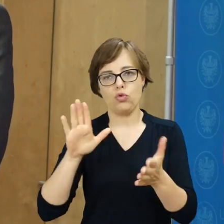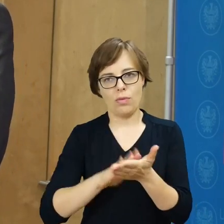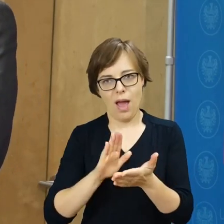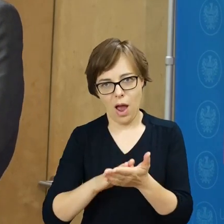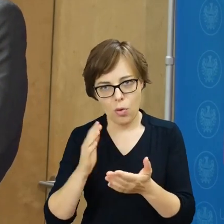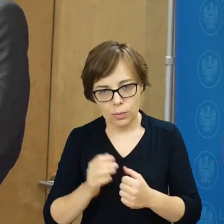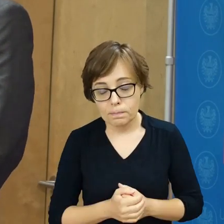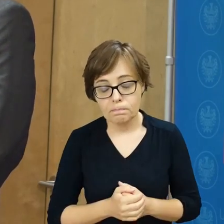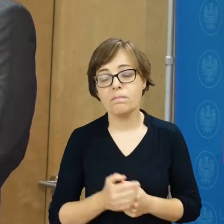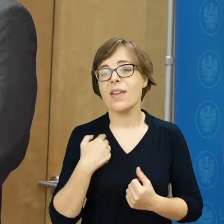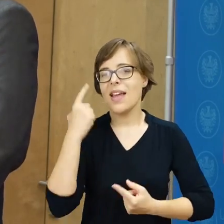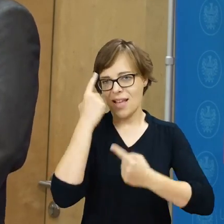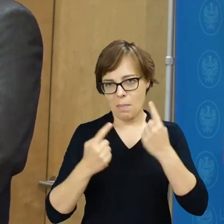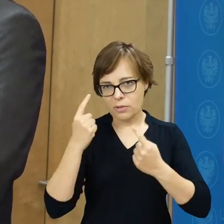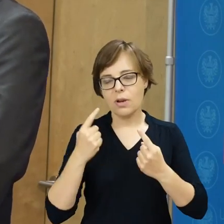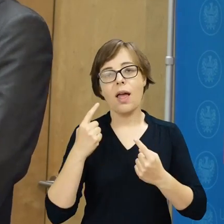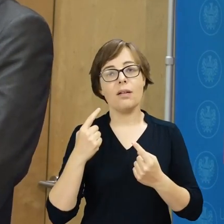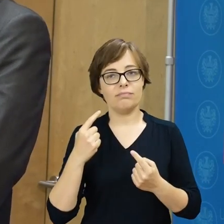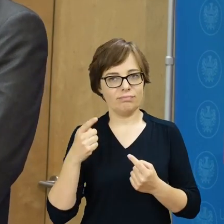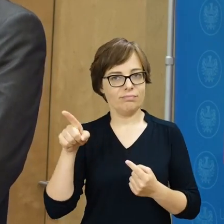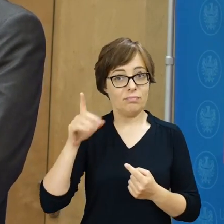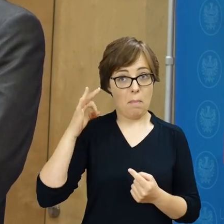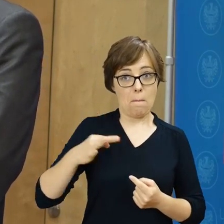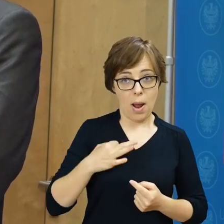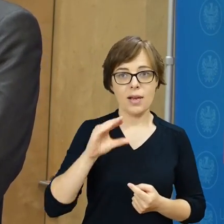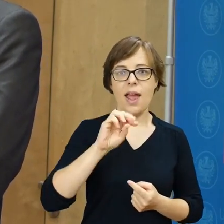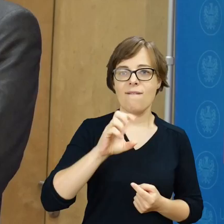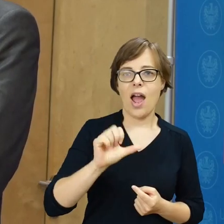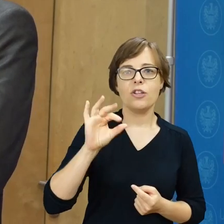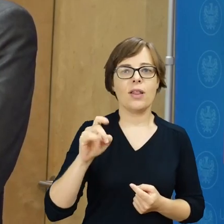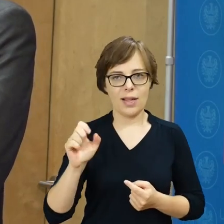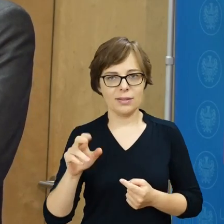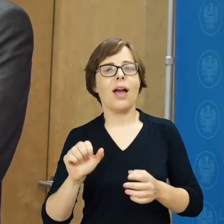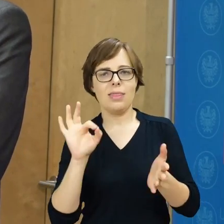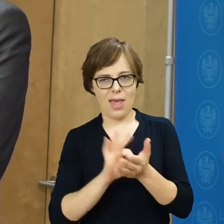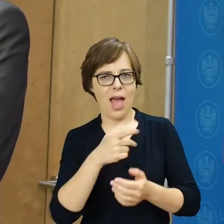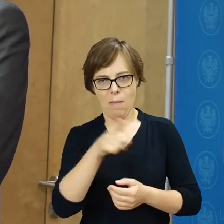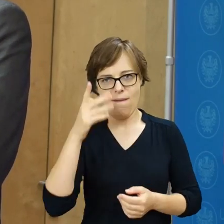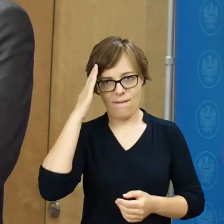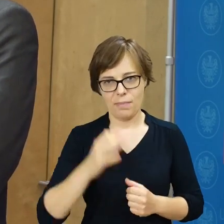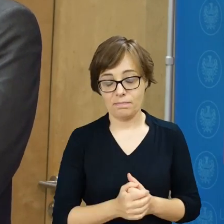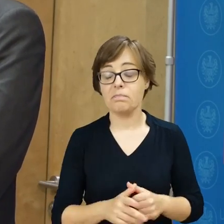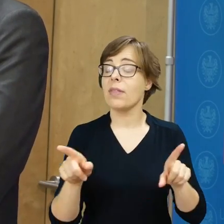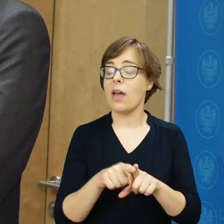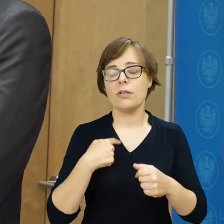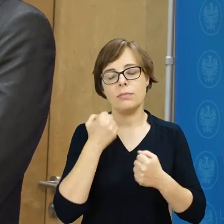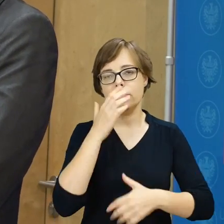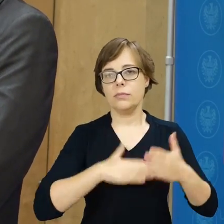nazwisko wszystkim nam jest znajome. Cieszę się, że mogę powitać pana